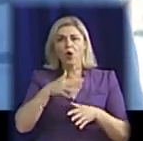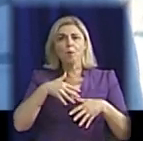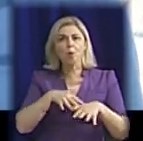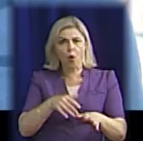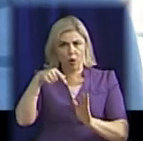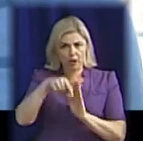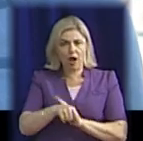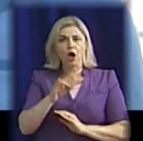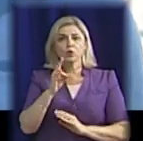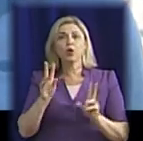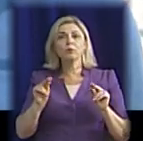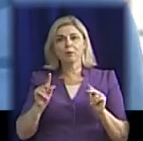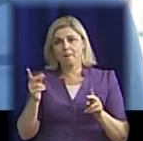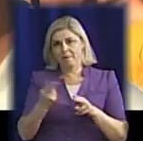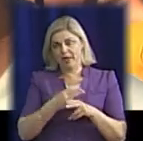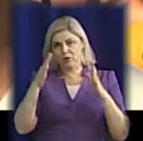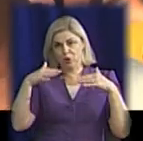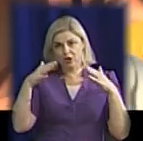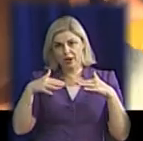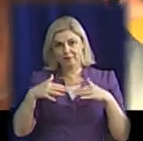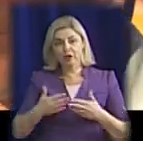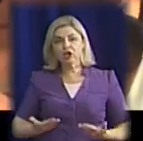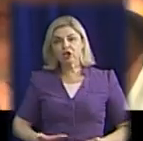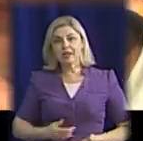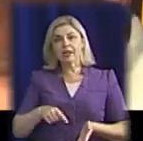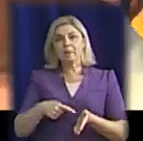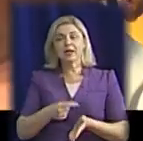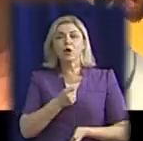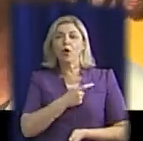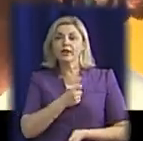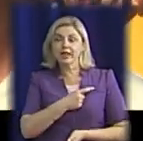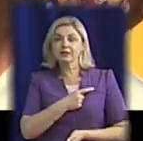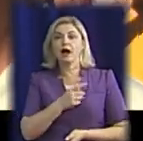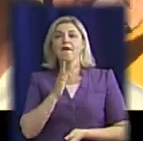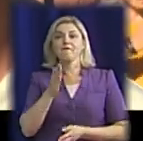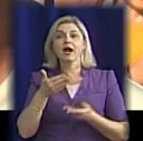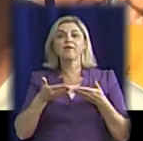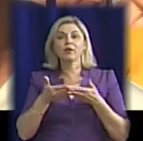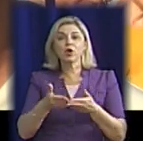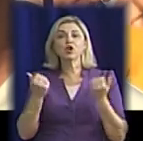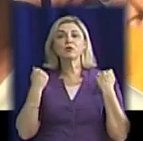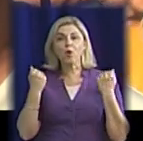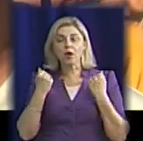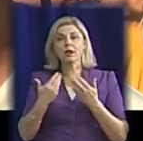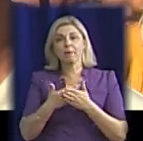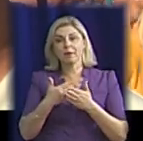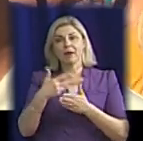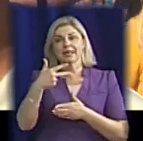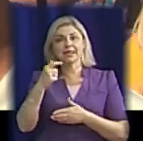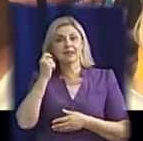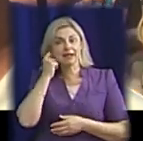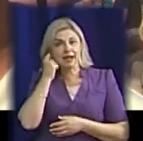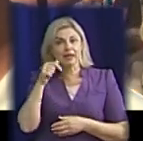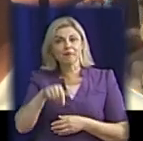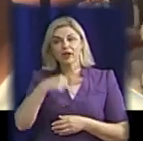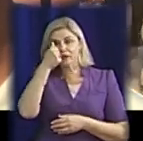Але пощастило, що без дощу. Мешканець міста Одеси Віктор Троєцький у вітрильному спорті вже близько 30 років. В цьому